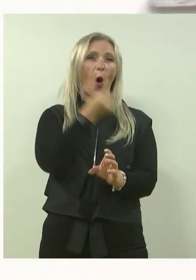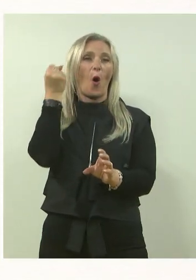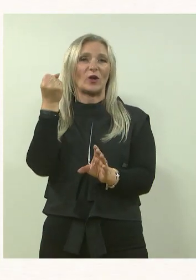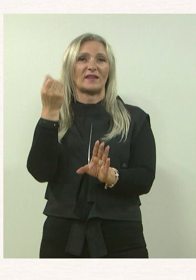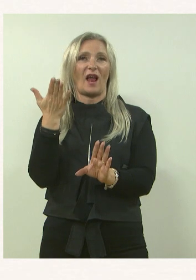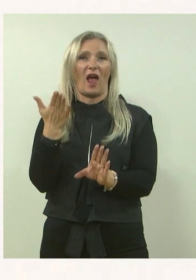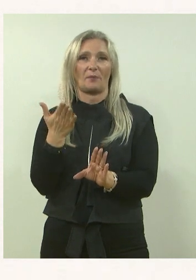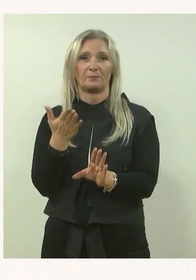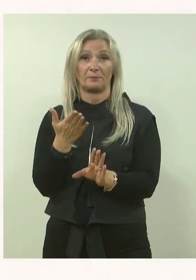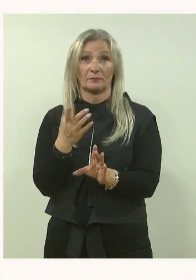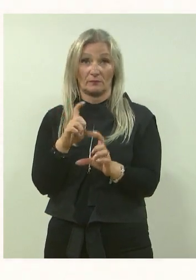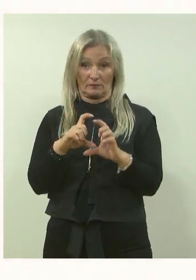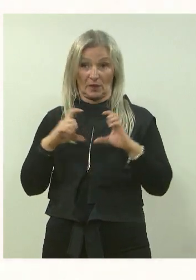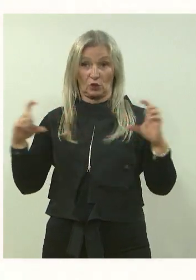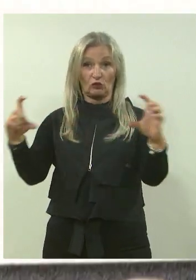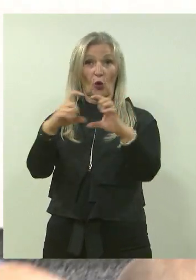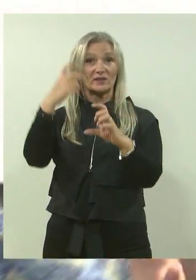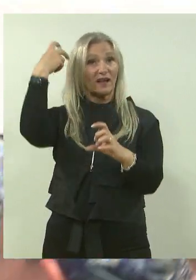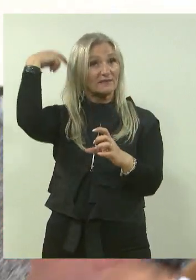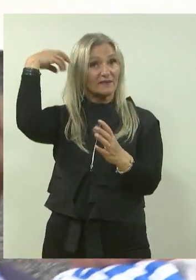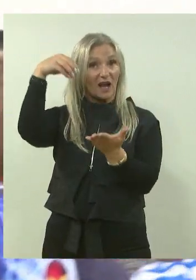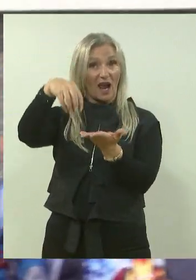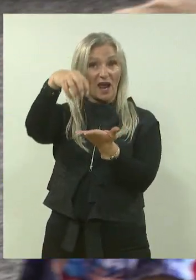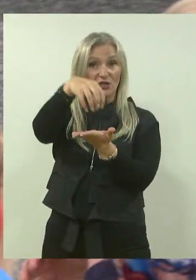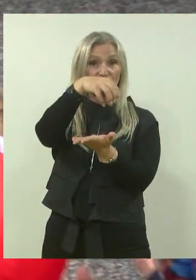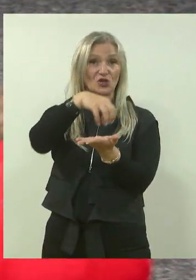je posložila črješnje fine.